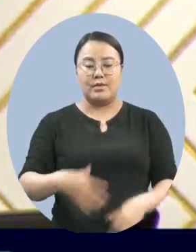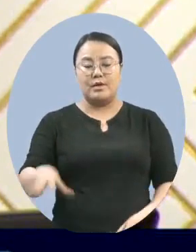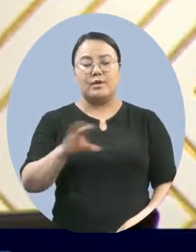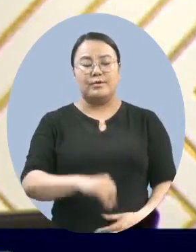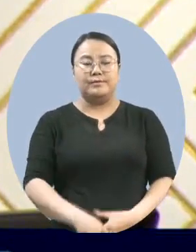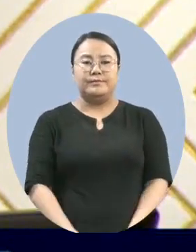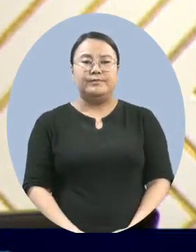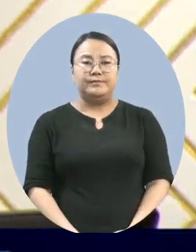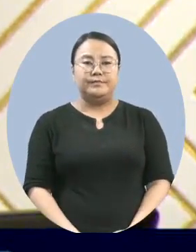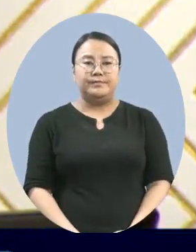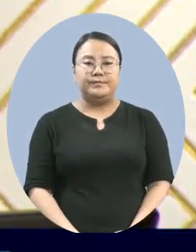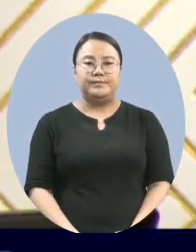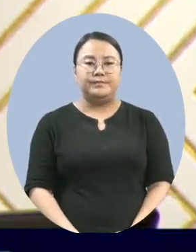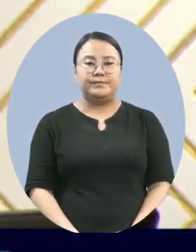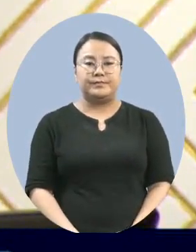би бас